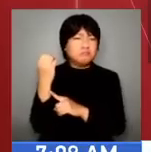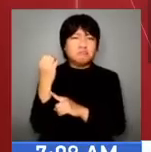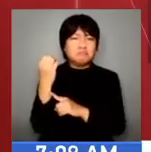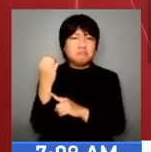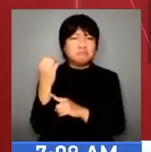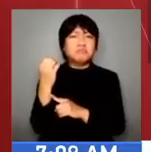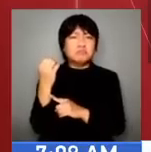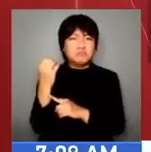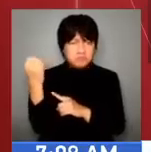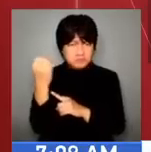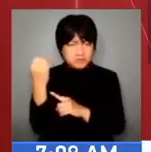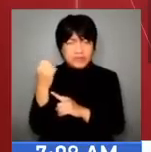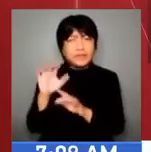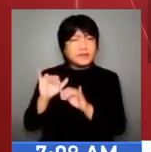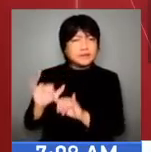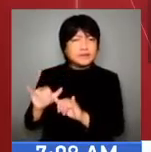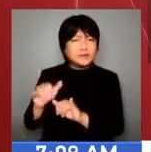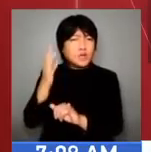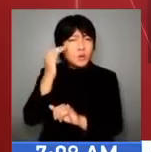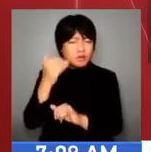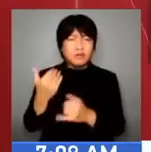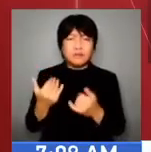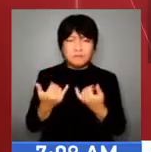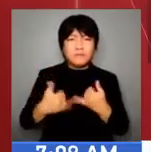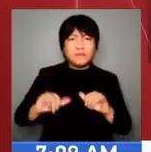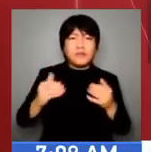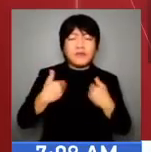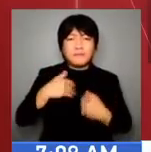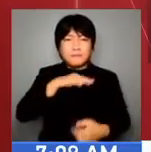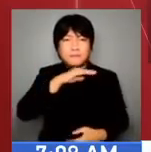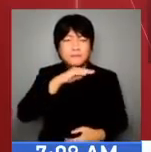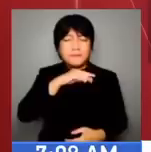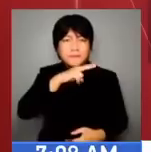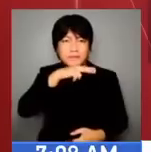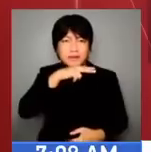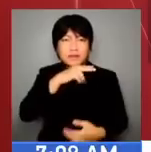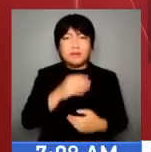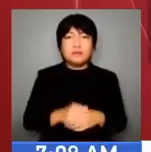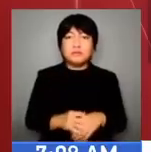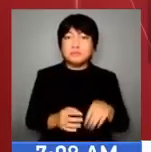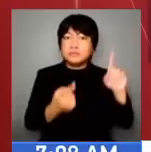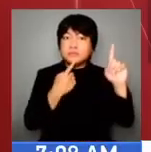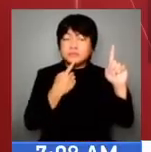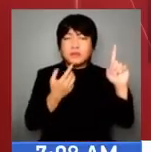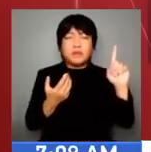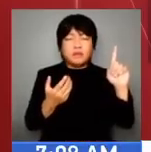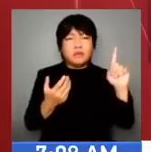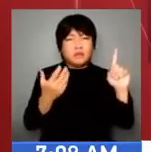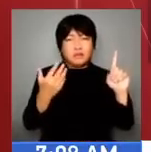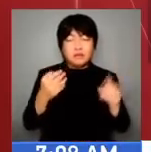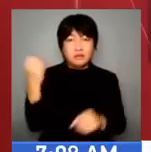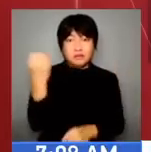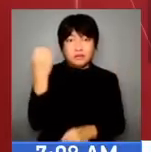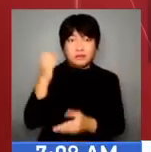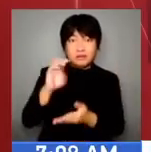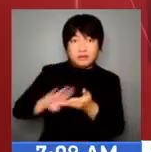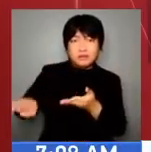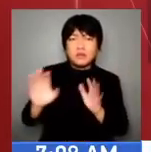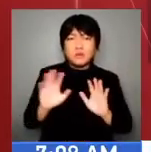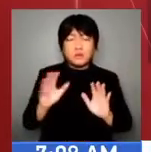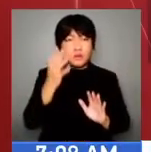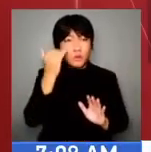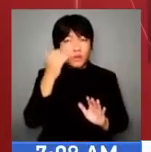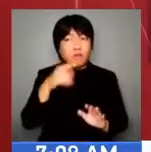virus. Para din kay Antoline Rosie, huwag munang tanggalin dahil baka masyadong maging kampante ang mga tao at tumaas na naman ang bilang ng